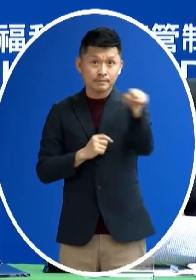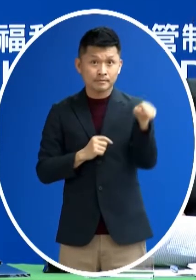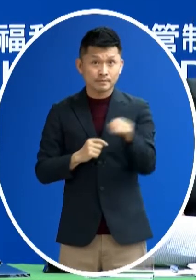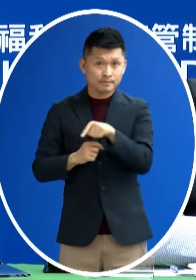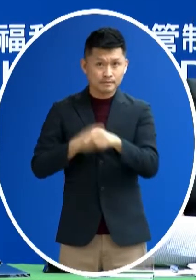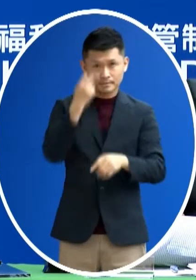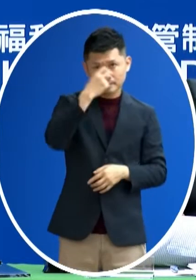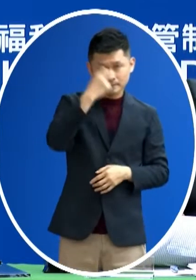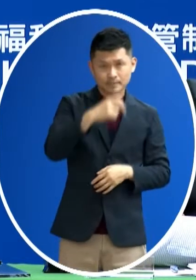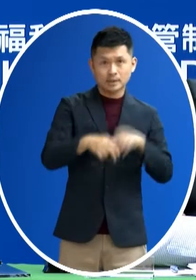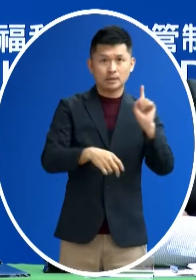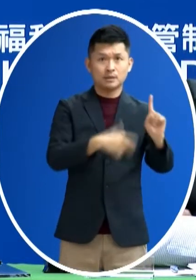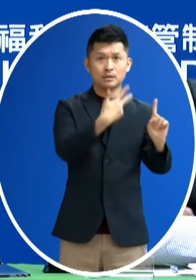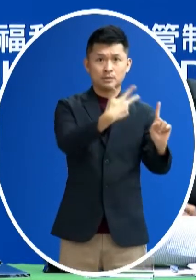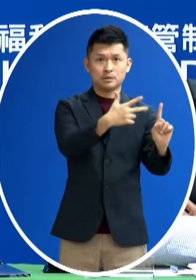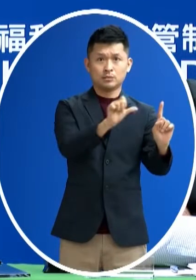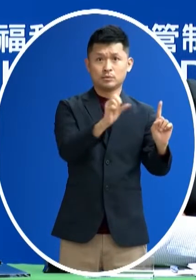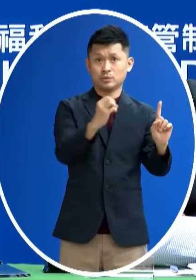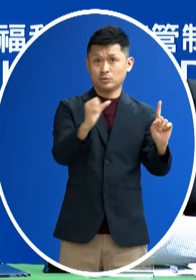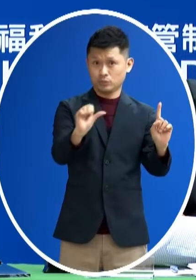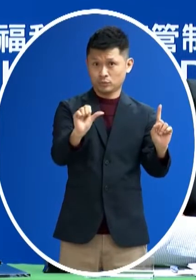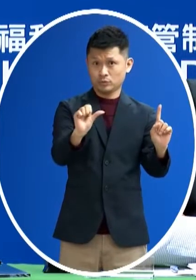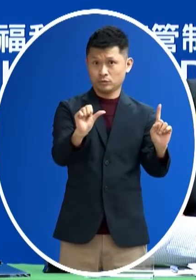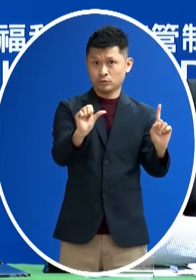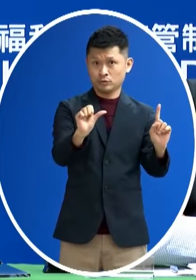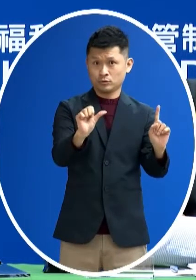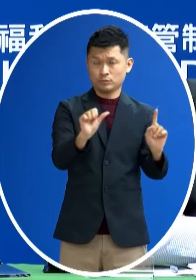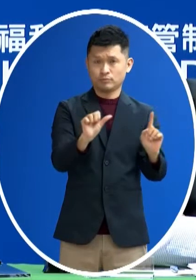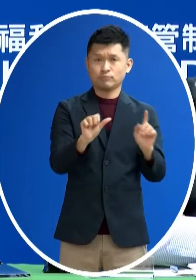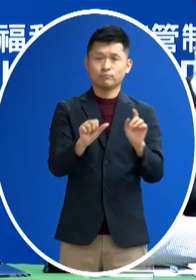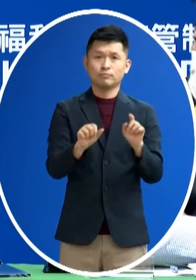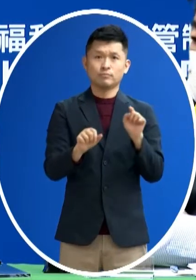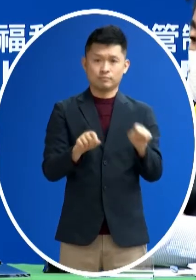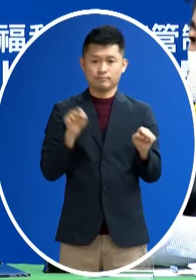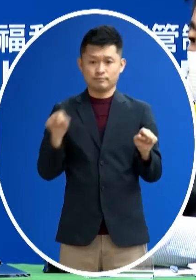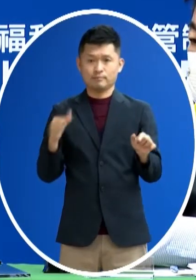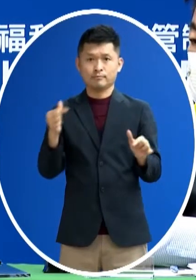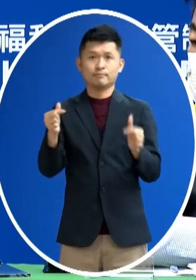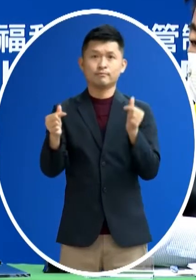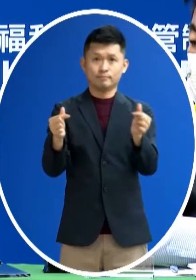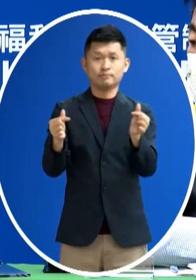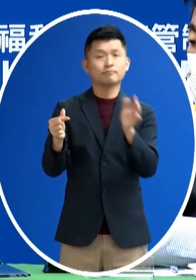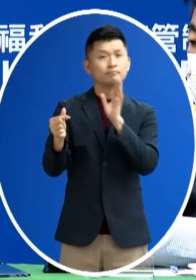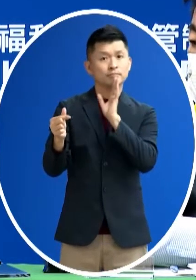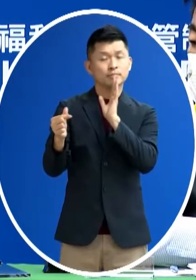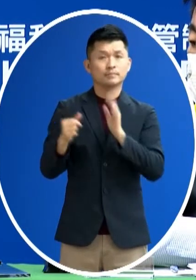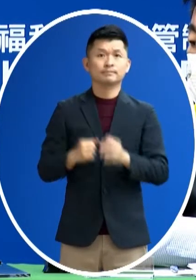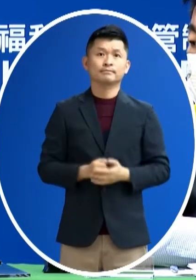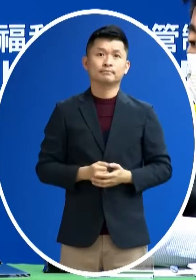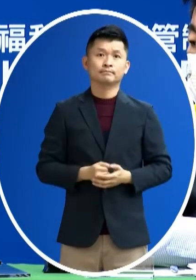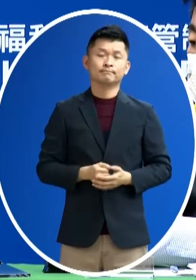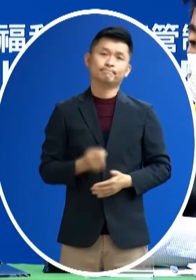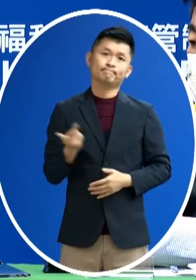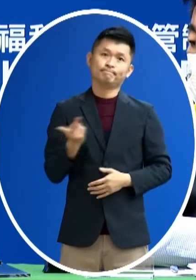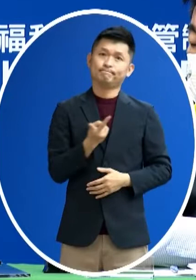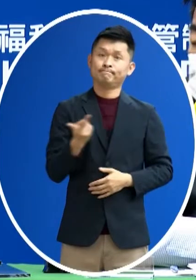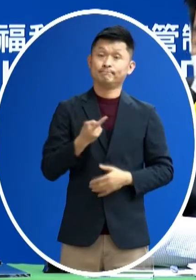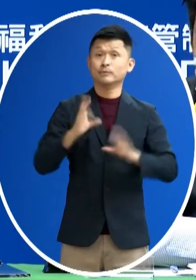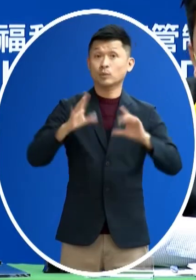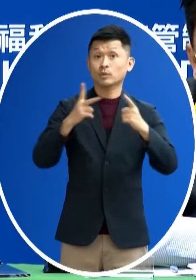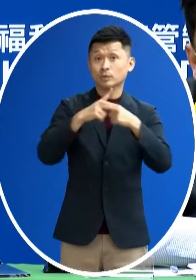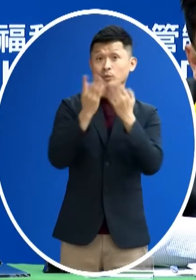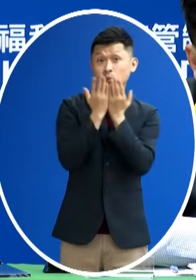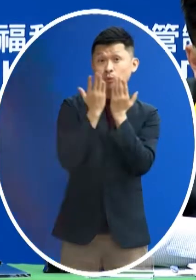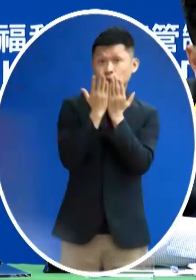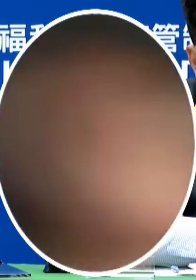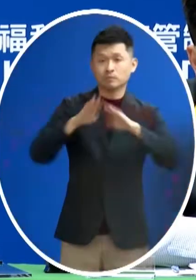的同学17505，那这两位就确诊。那因为他们这两个读的小学各不一